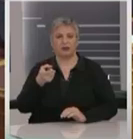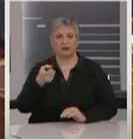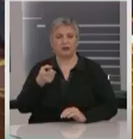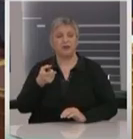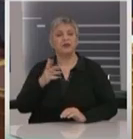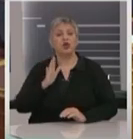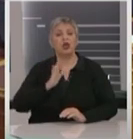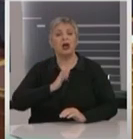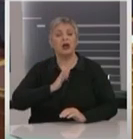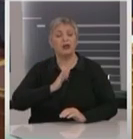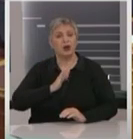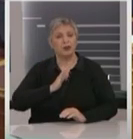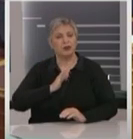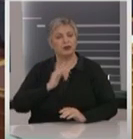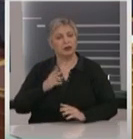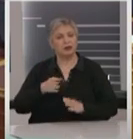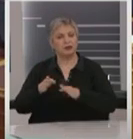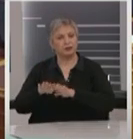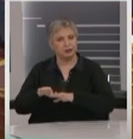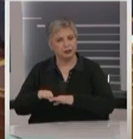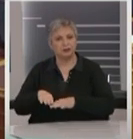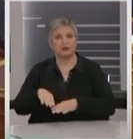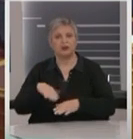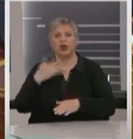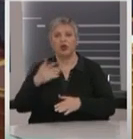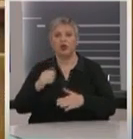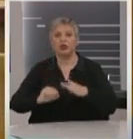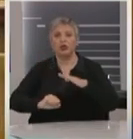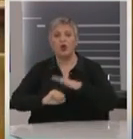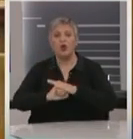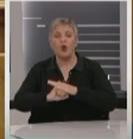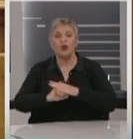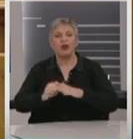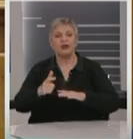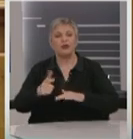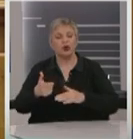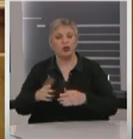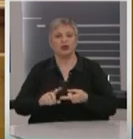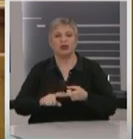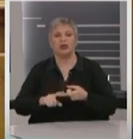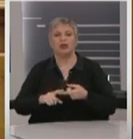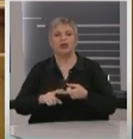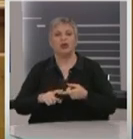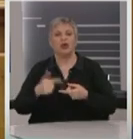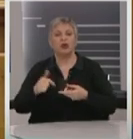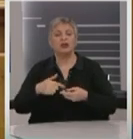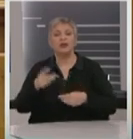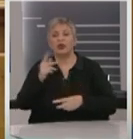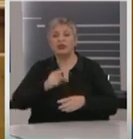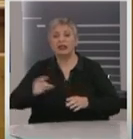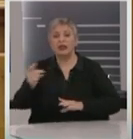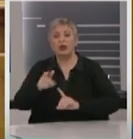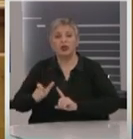του πληθυσμού. Καλύψαμε όλους όσους είναι στο όριο της φτώχειας, όλους όσους βρίσκονται στο όριο του κοινωνικού